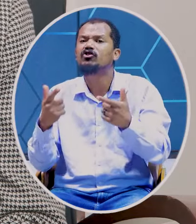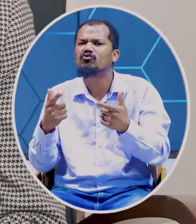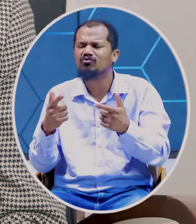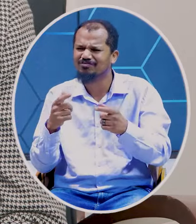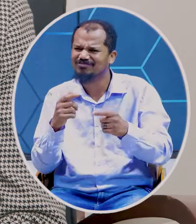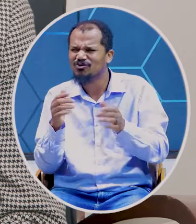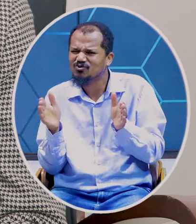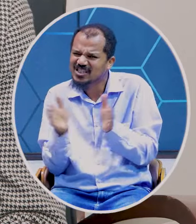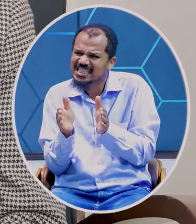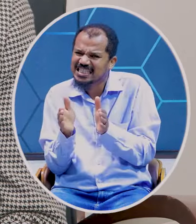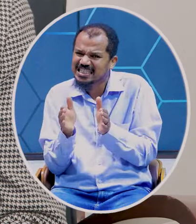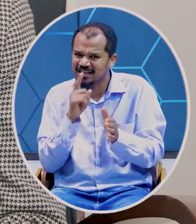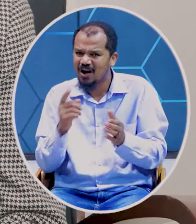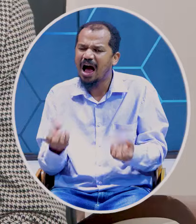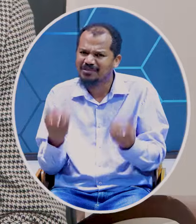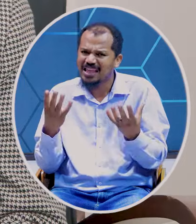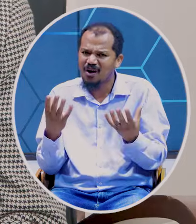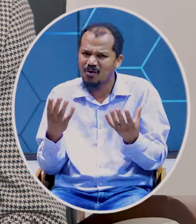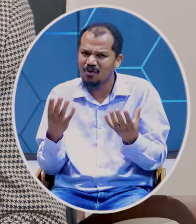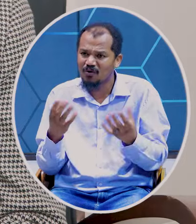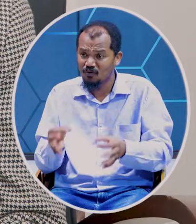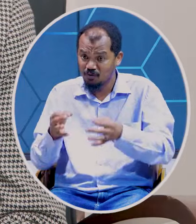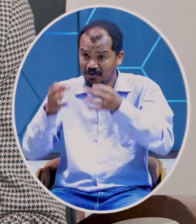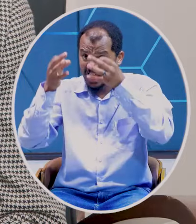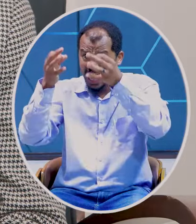እድሉ ውስን ነው አብዛኛው ይሄን